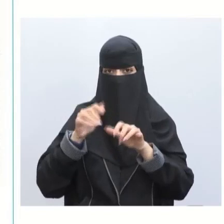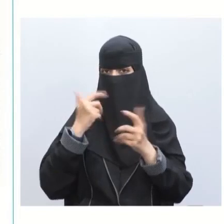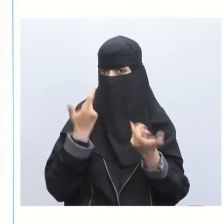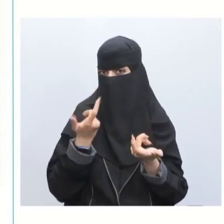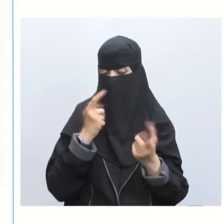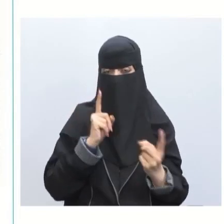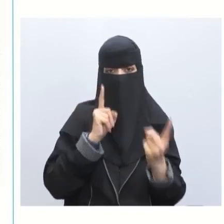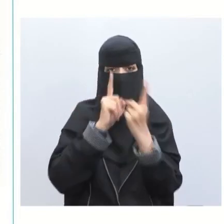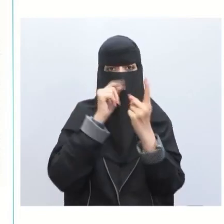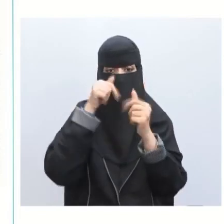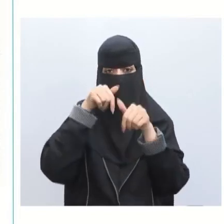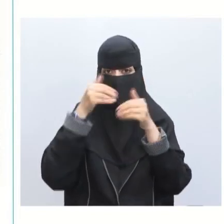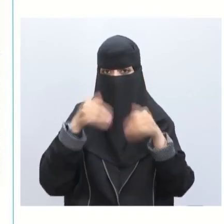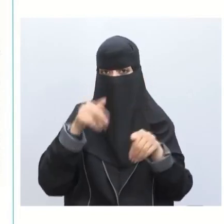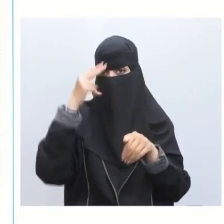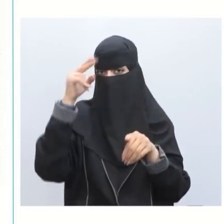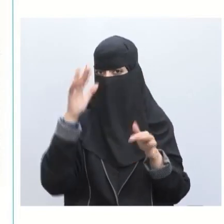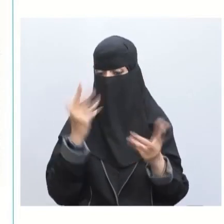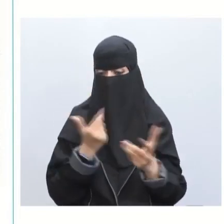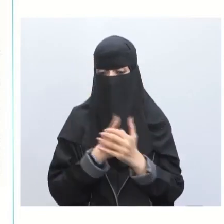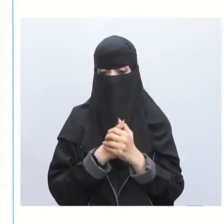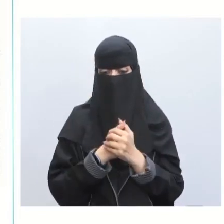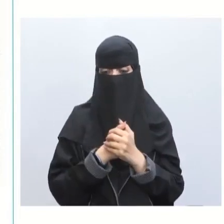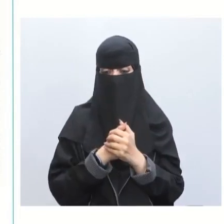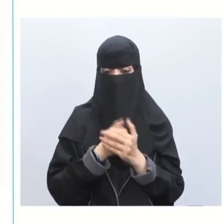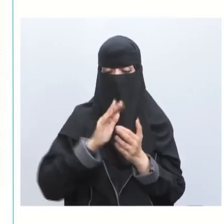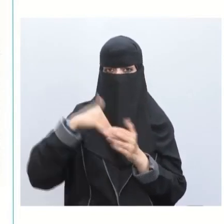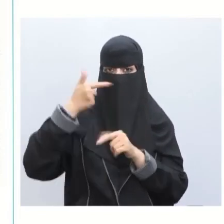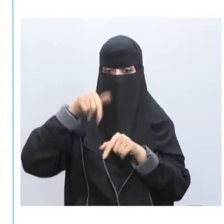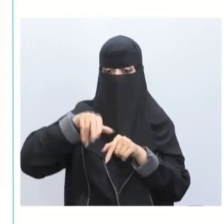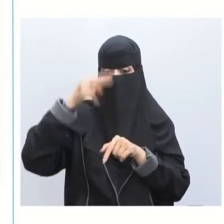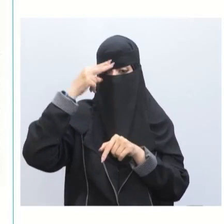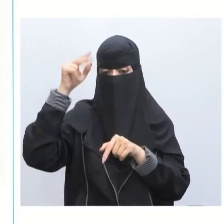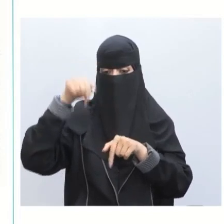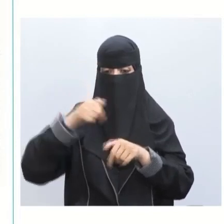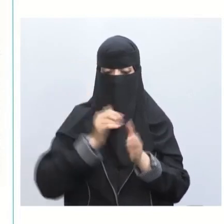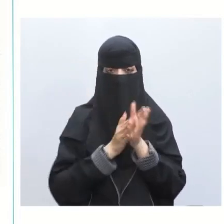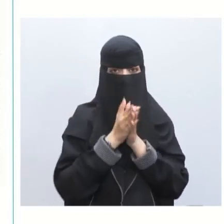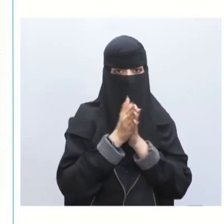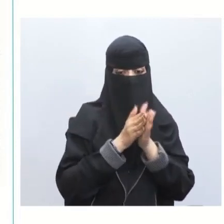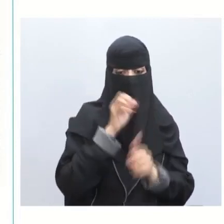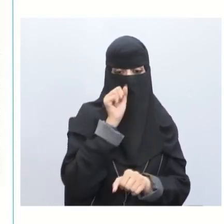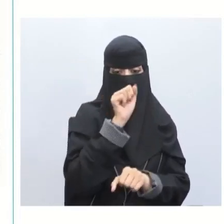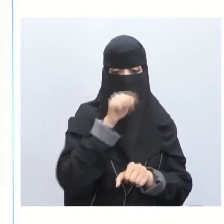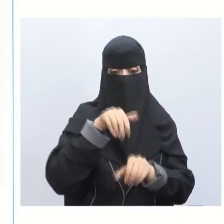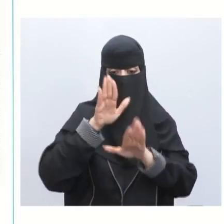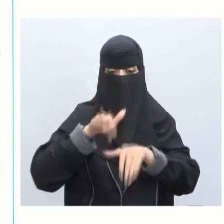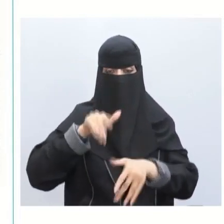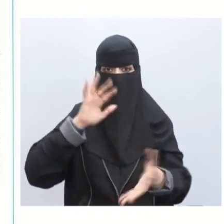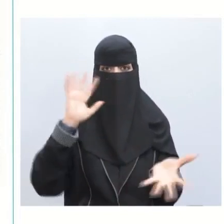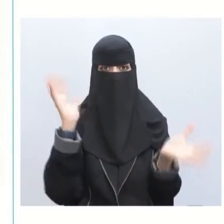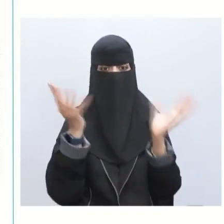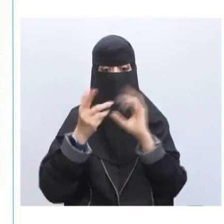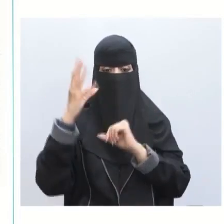العربيه السعوديه لمكافحه هذا التنمر اولت المملكه العربيه السعوديه اهتماما خاصا